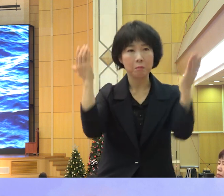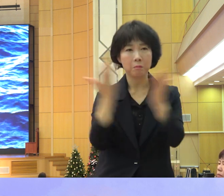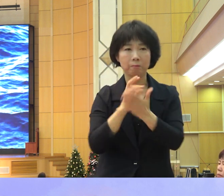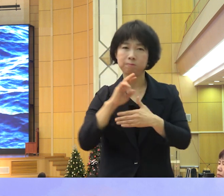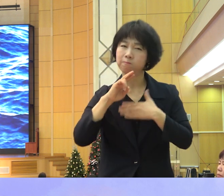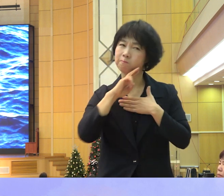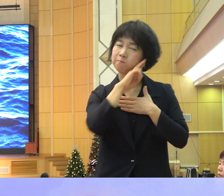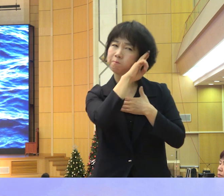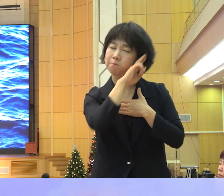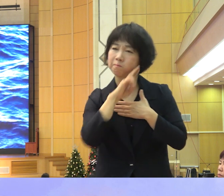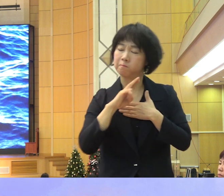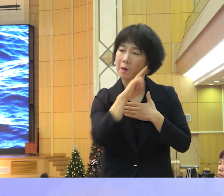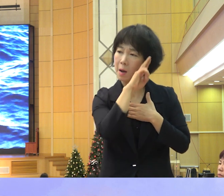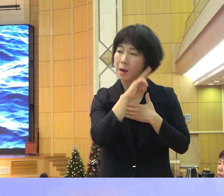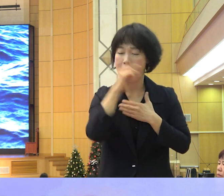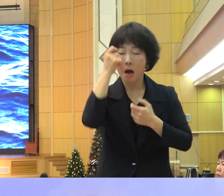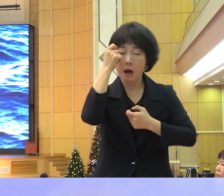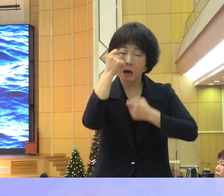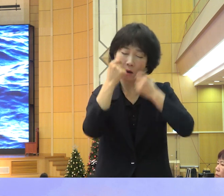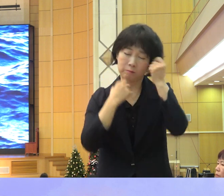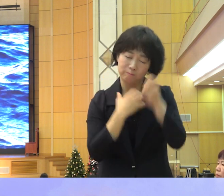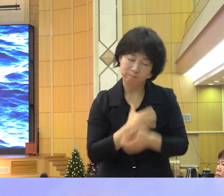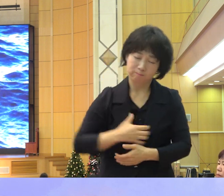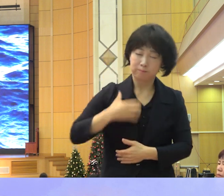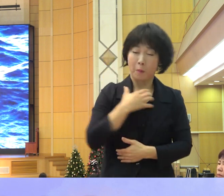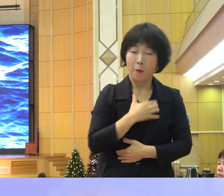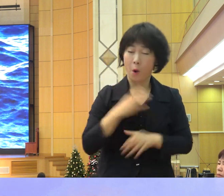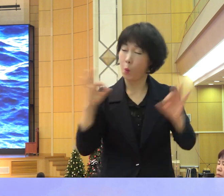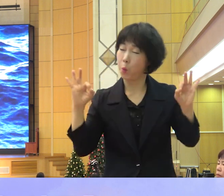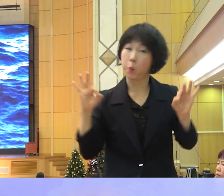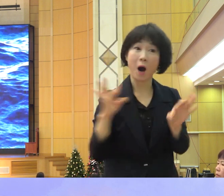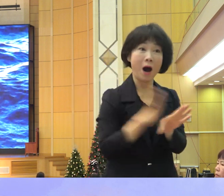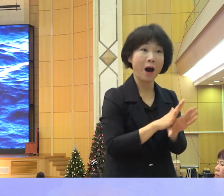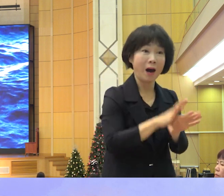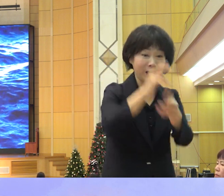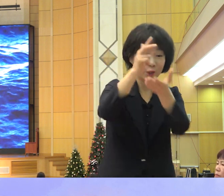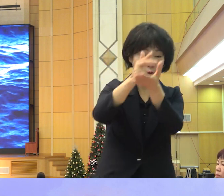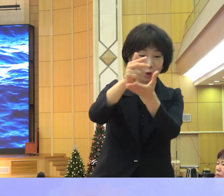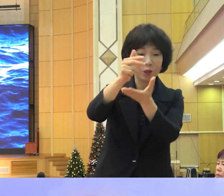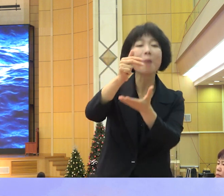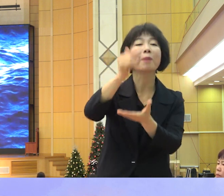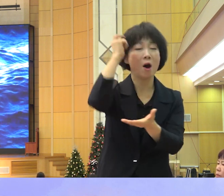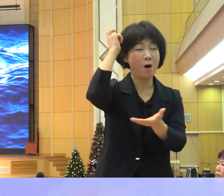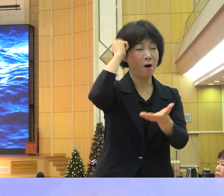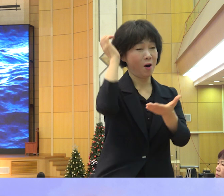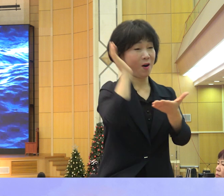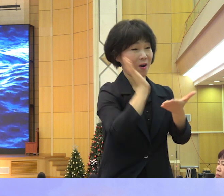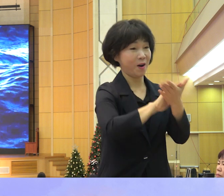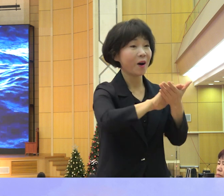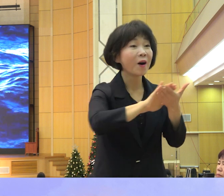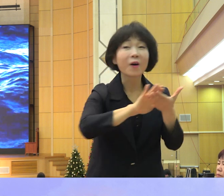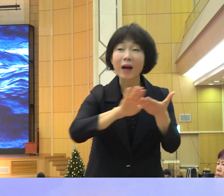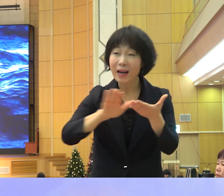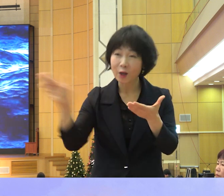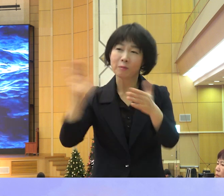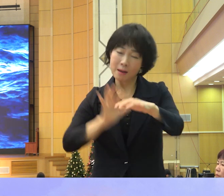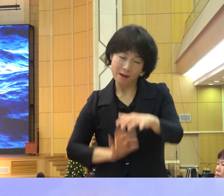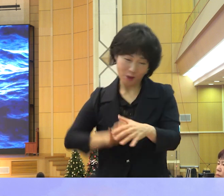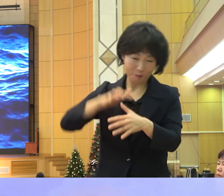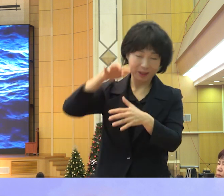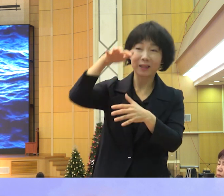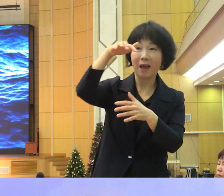마심이라. 모든 의심 슬픔 사라져 주의